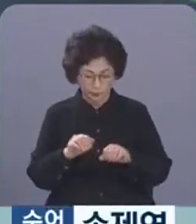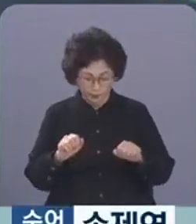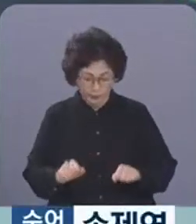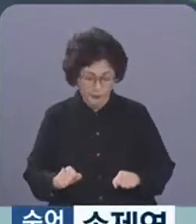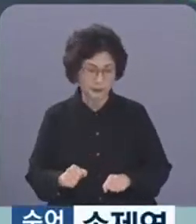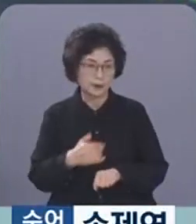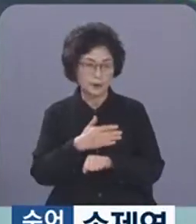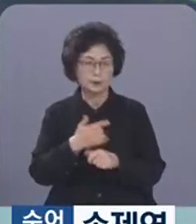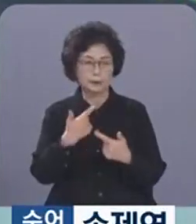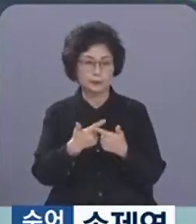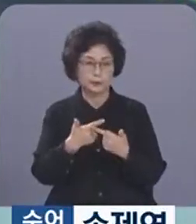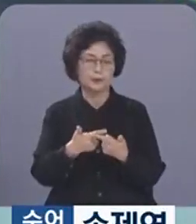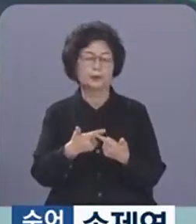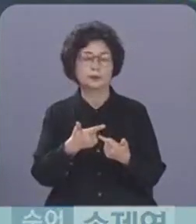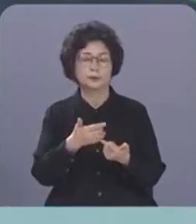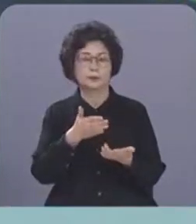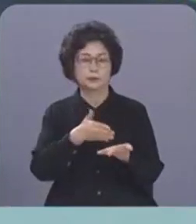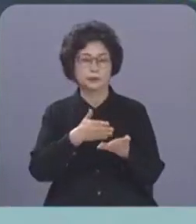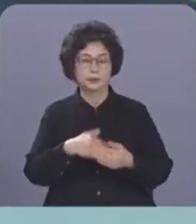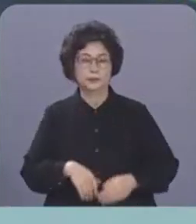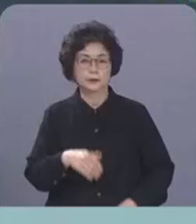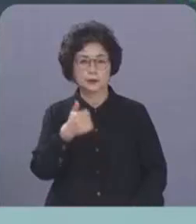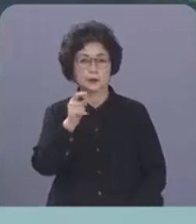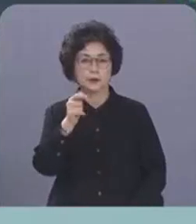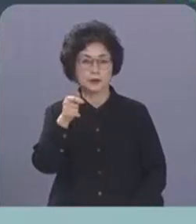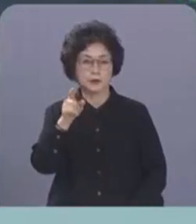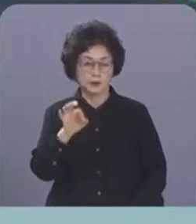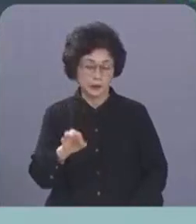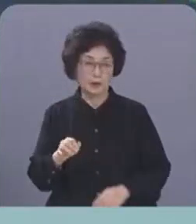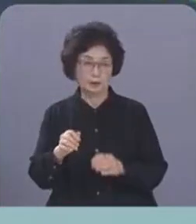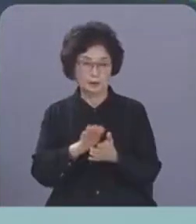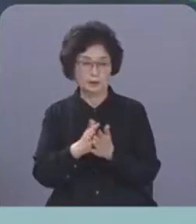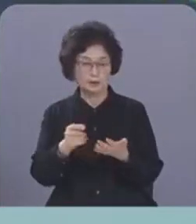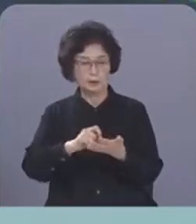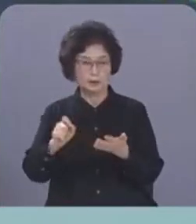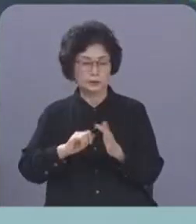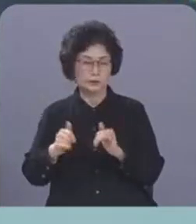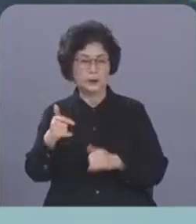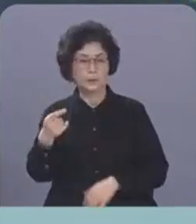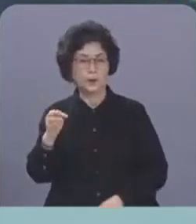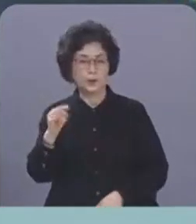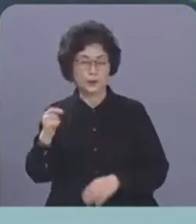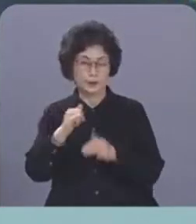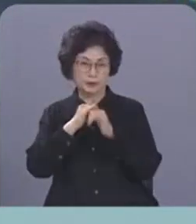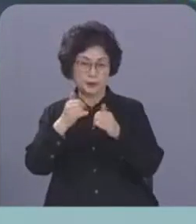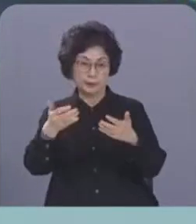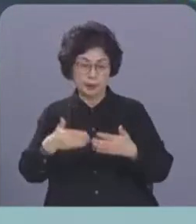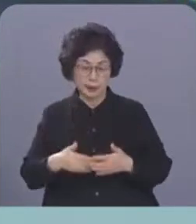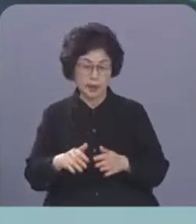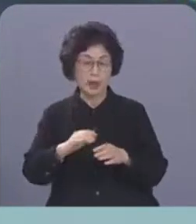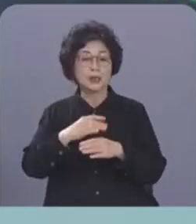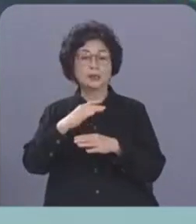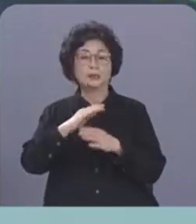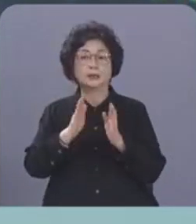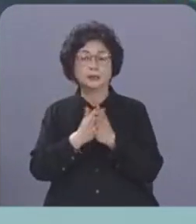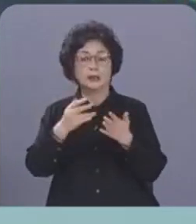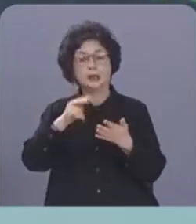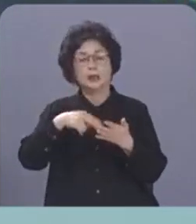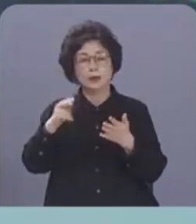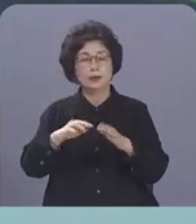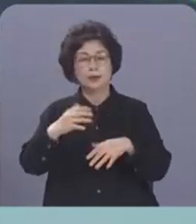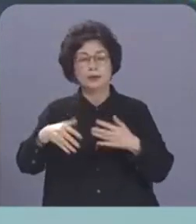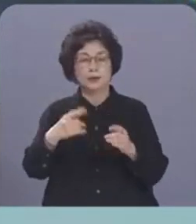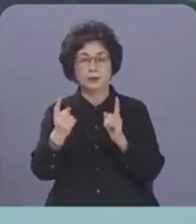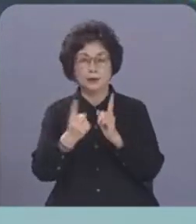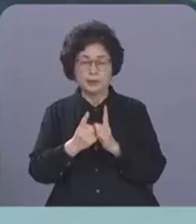안녕하십니까. KBS 9시 부산뉴스입니다. 한강 작가의 노벨문학상 수상 감동이 독서의 계절 가을을 맞아 잔잔하게 이어지고